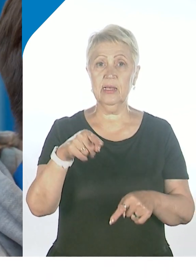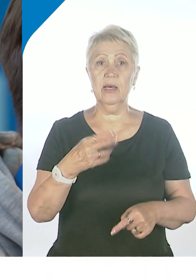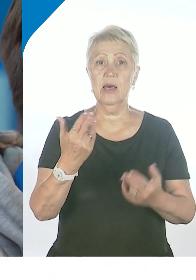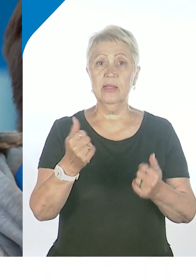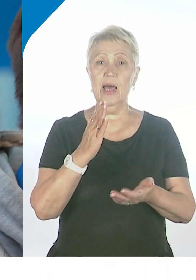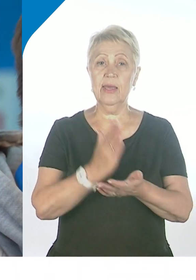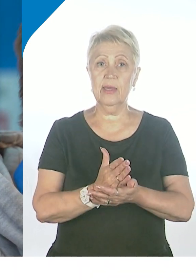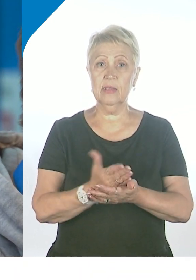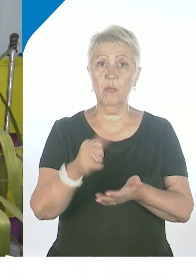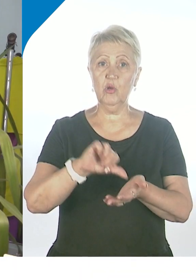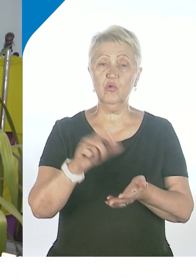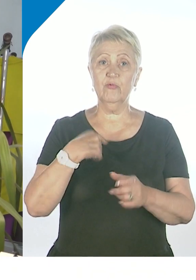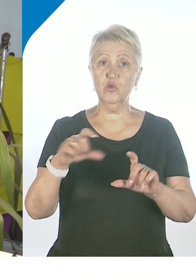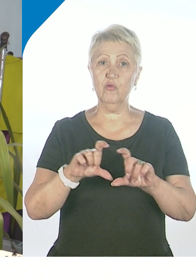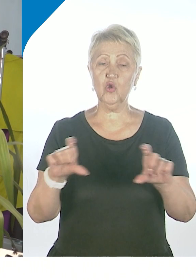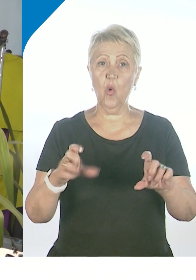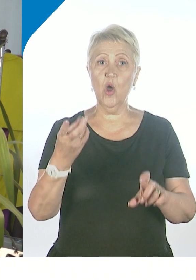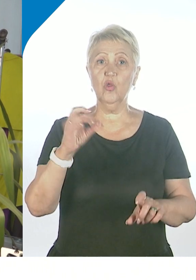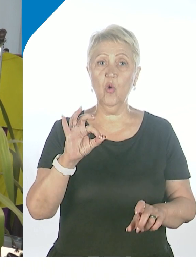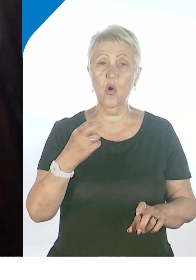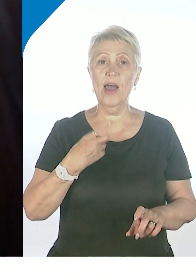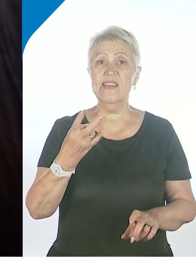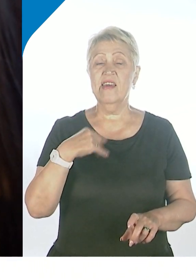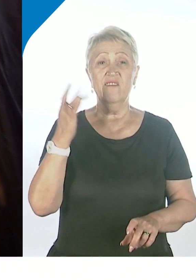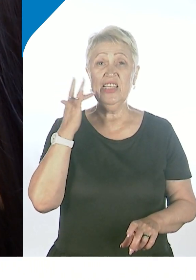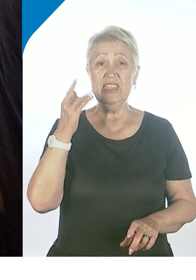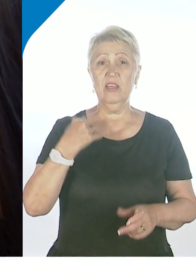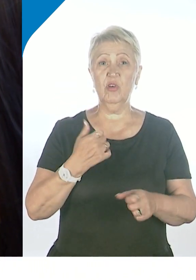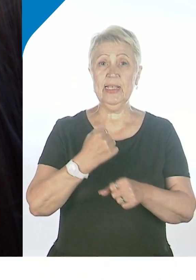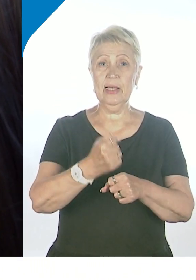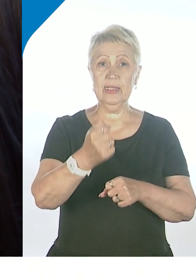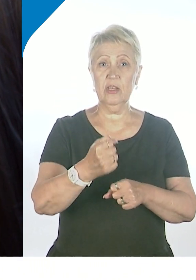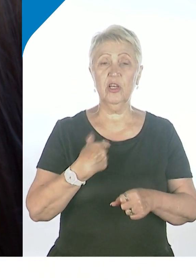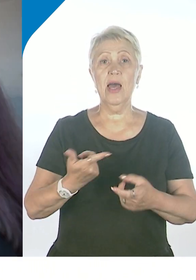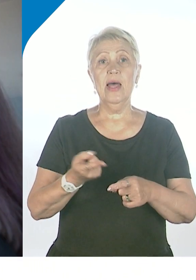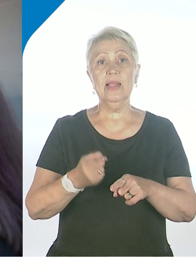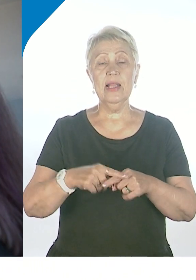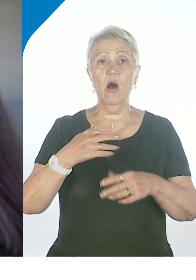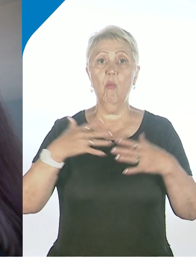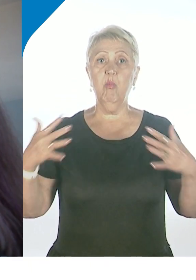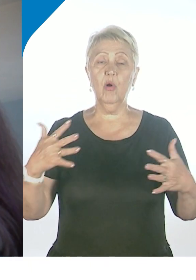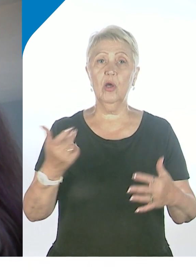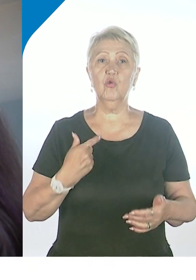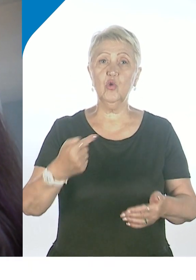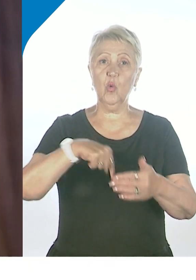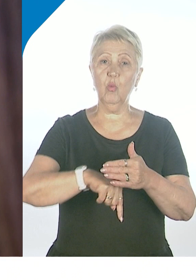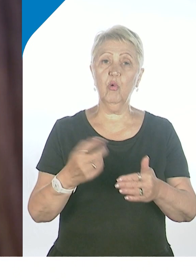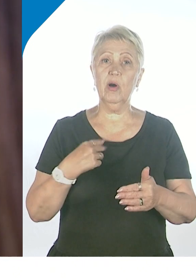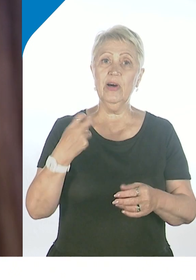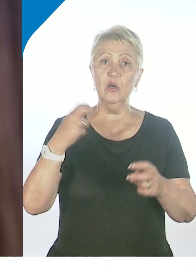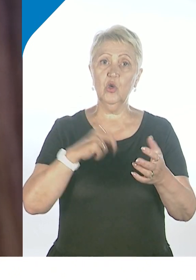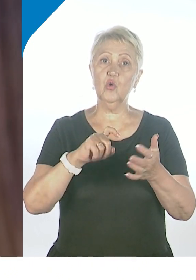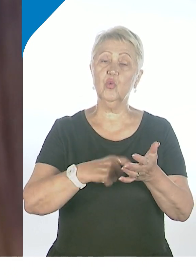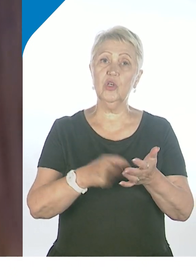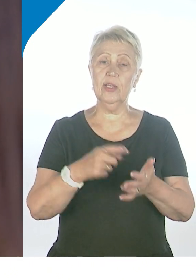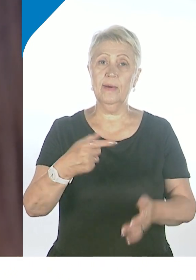есть, присутствует в школе, но не всегда достаточно ресурсов для более глубокого изучения, какие бывают профессии.